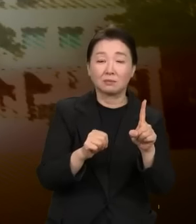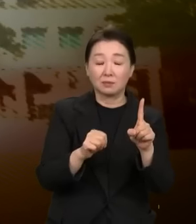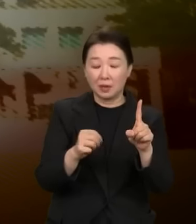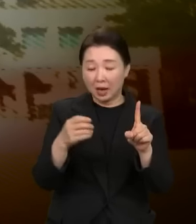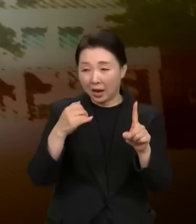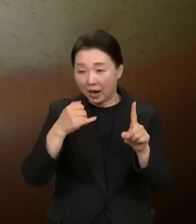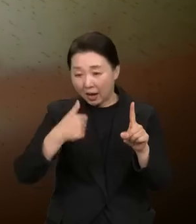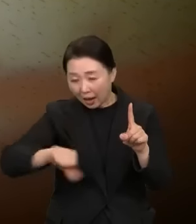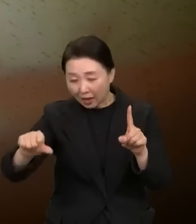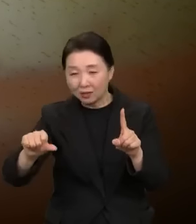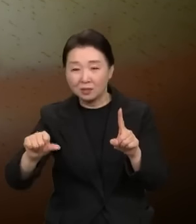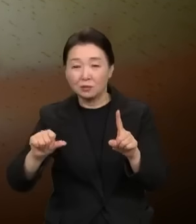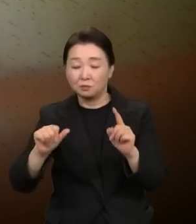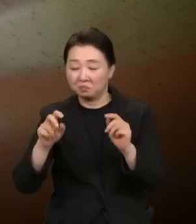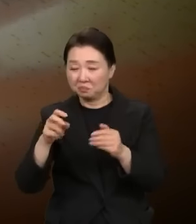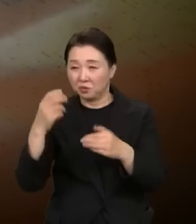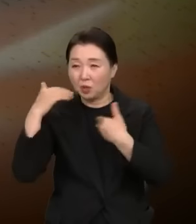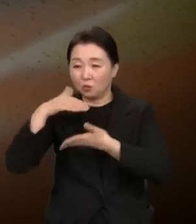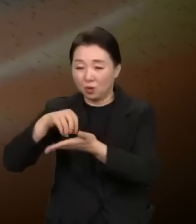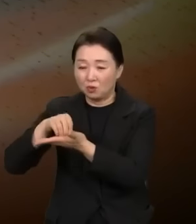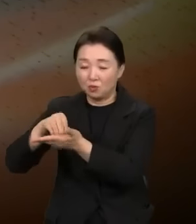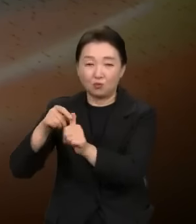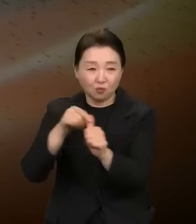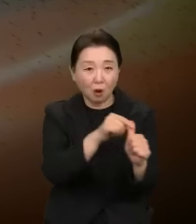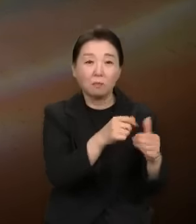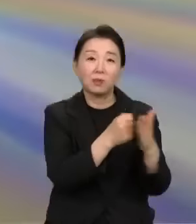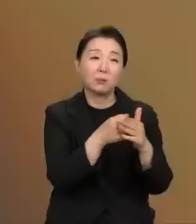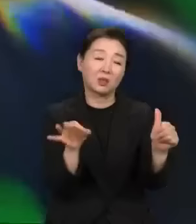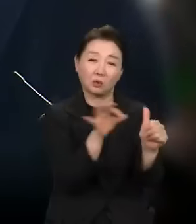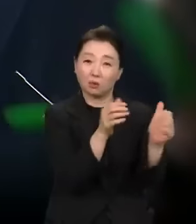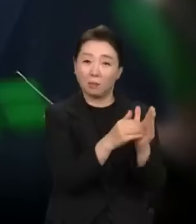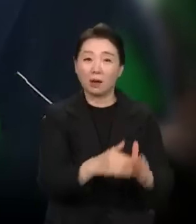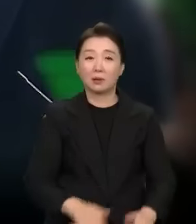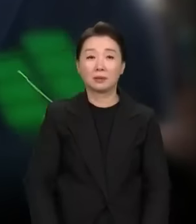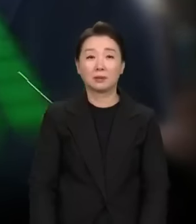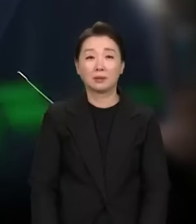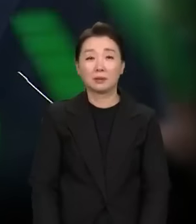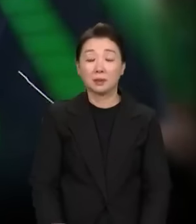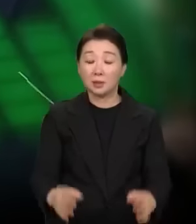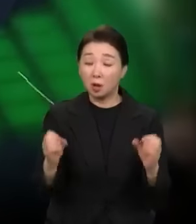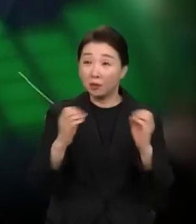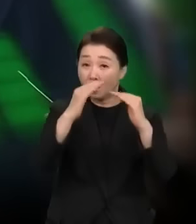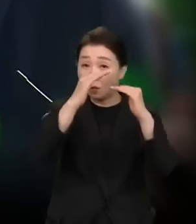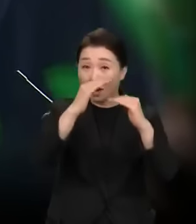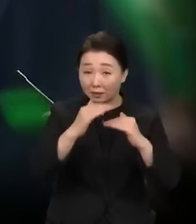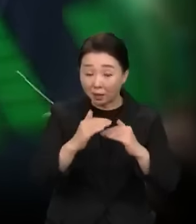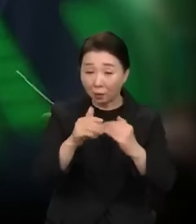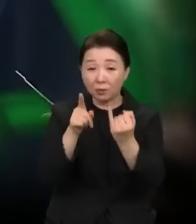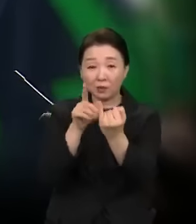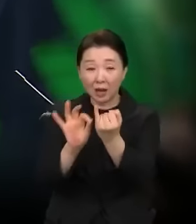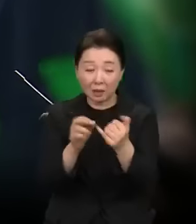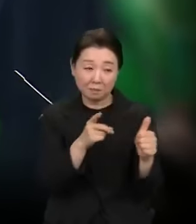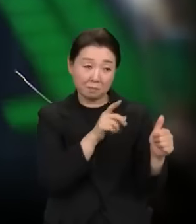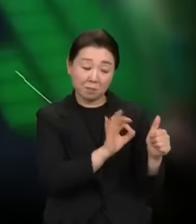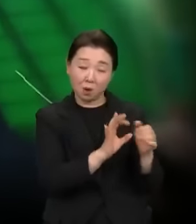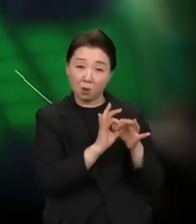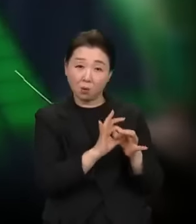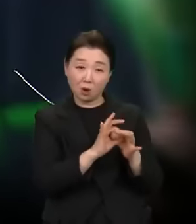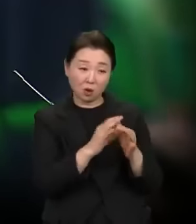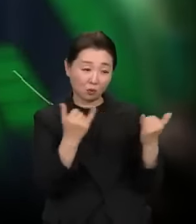취업을 청탁하며 건넨 걸로 안다는 취지로 진술한 겁니다. JTBC는 이런 대화가 담긴 강 씨와 명태균 씨 사이